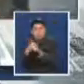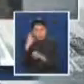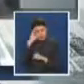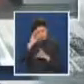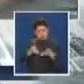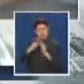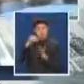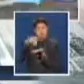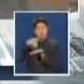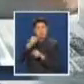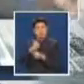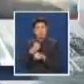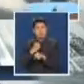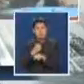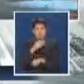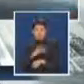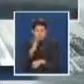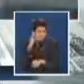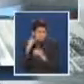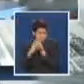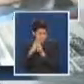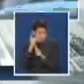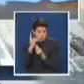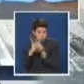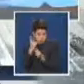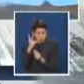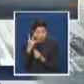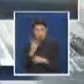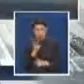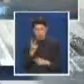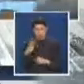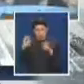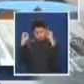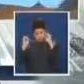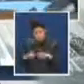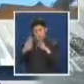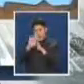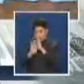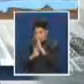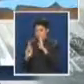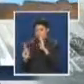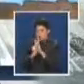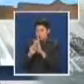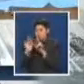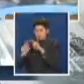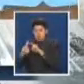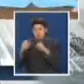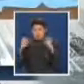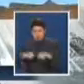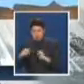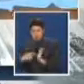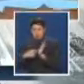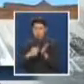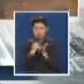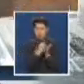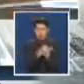นมาทันทีนะครับแล้วก็พอภายในสัปดาห์ที่2เนี่ยครม.ก็อนุมัติหลักการเพื่อให้พี่น้องประชาชนมีความมั่นใจมากขึ้นว่